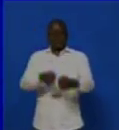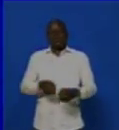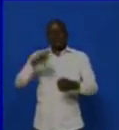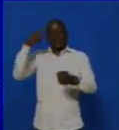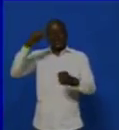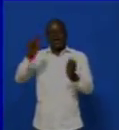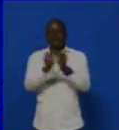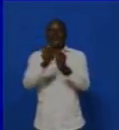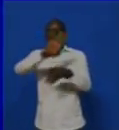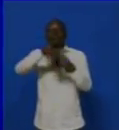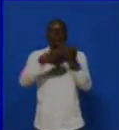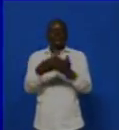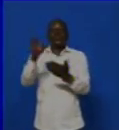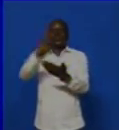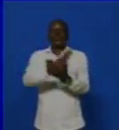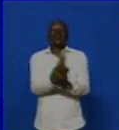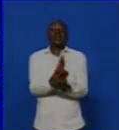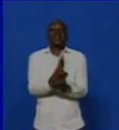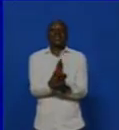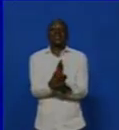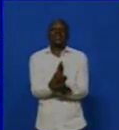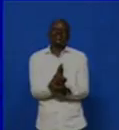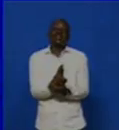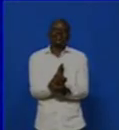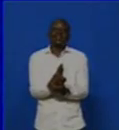Bourabou et Moumouni Barou.